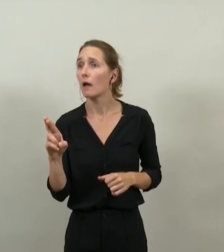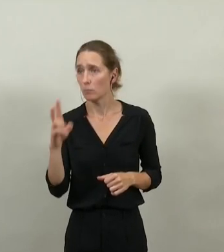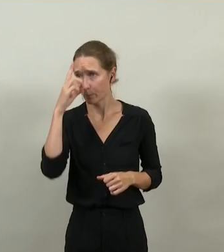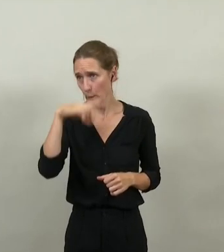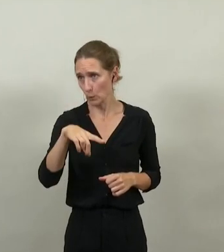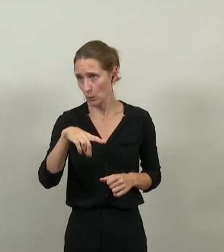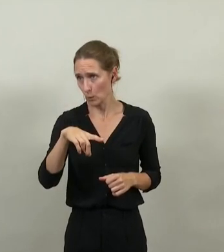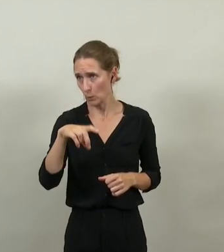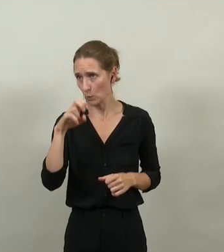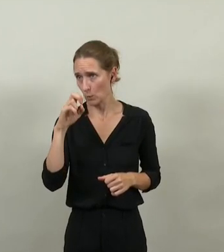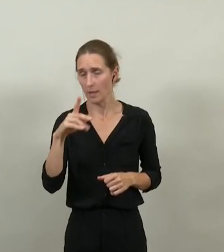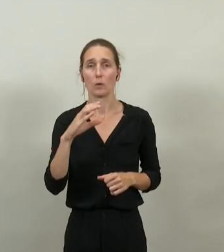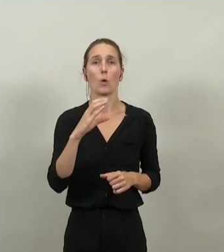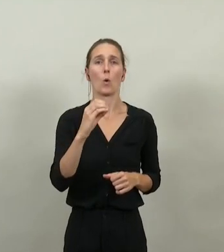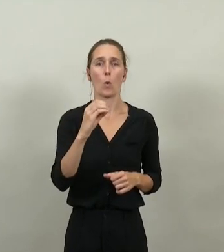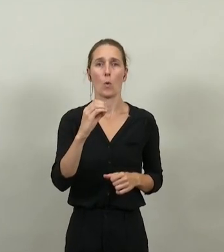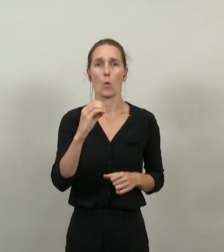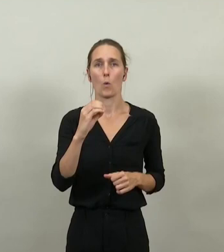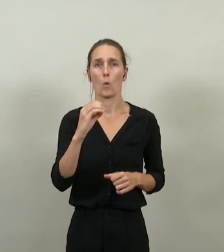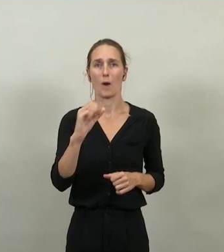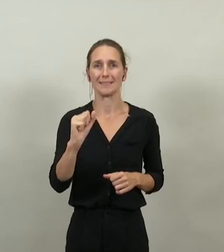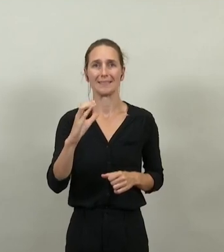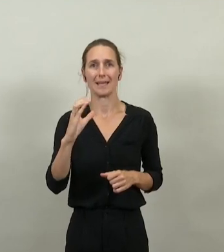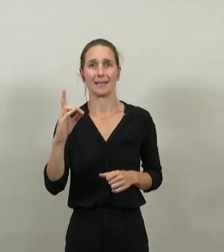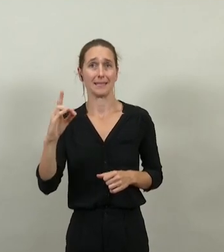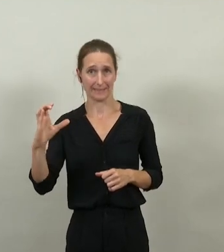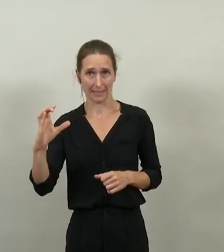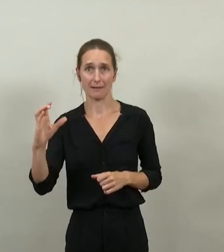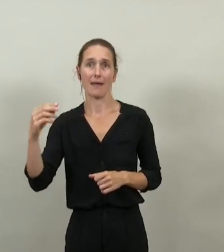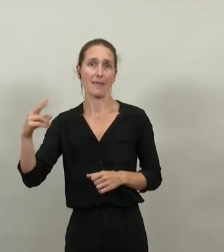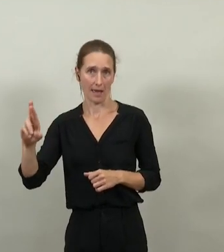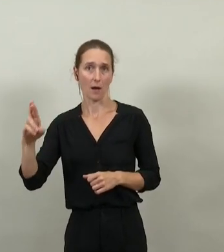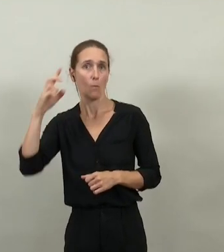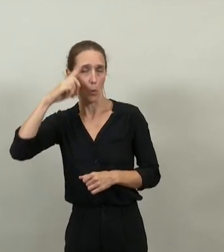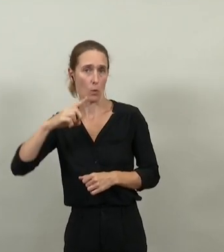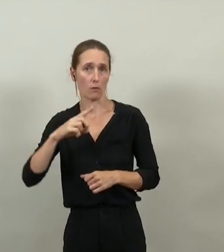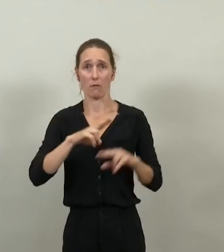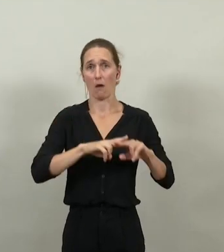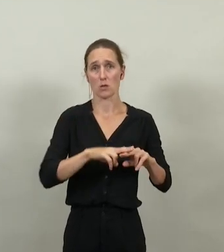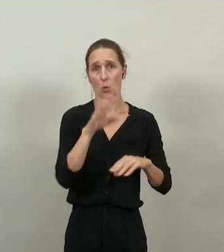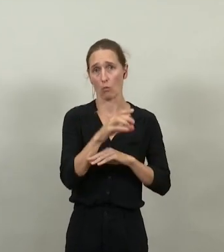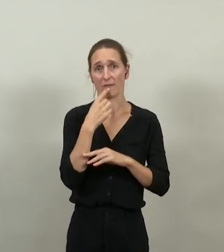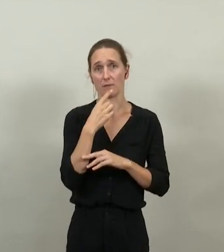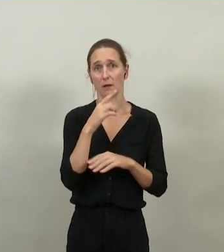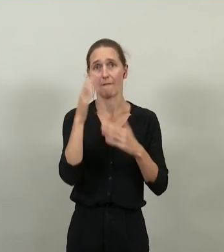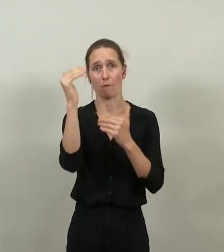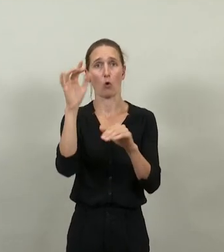de NR et os DDC et jeté monur